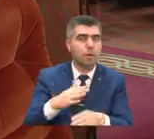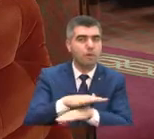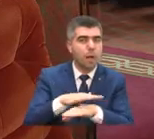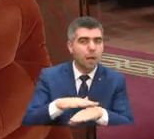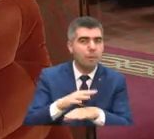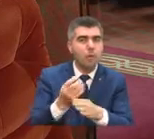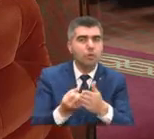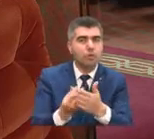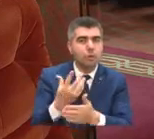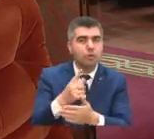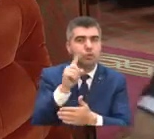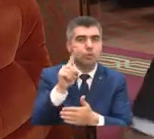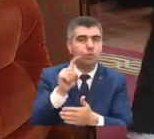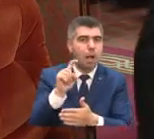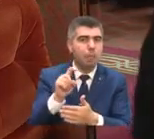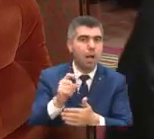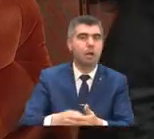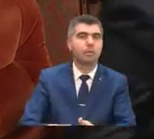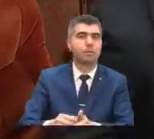والعمل الجديدة. شكرا.